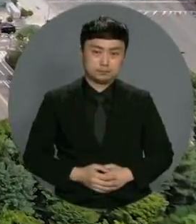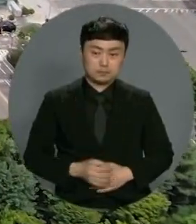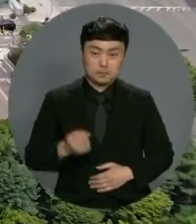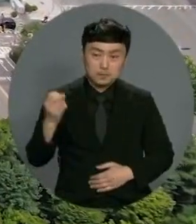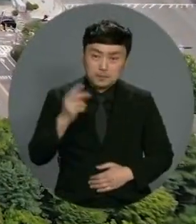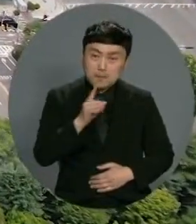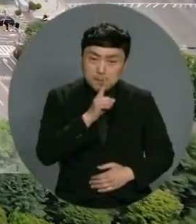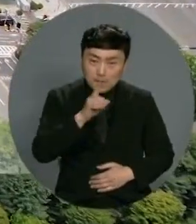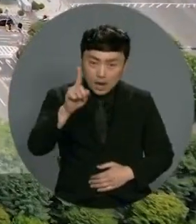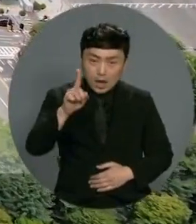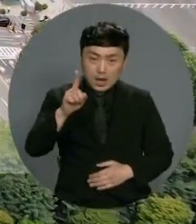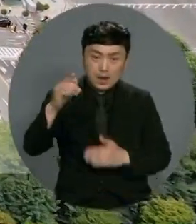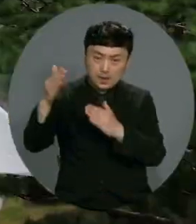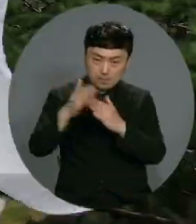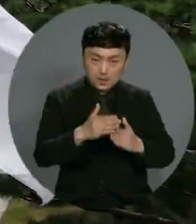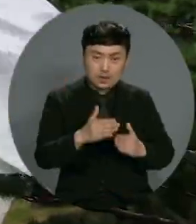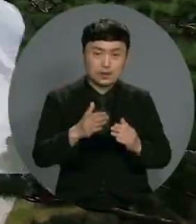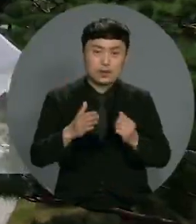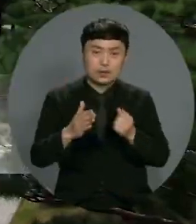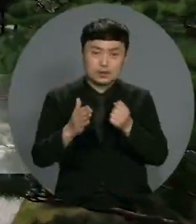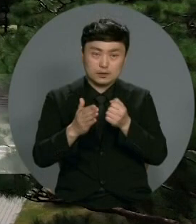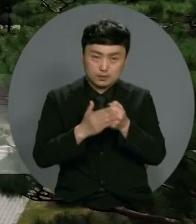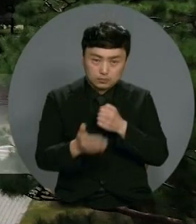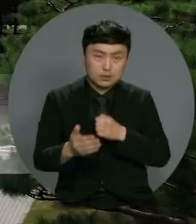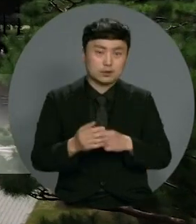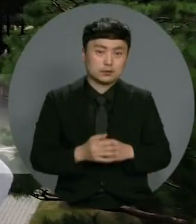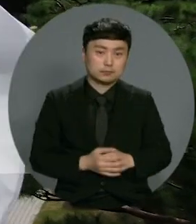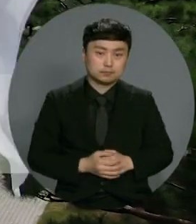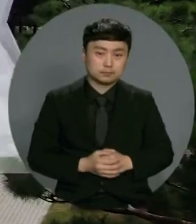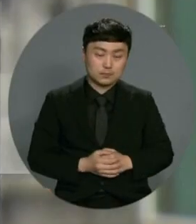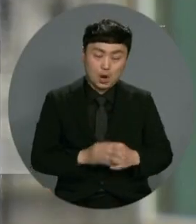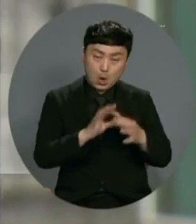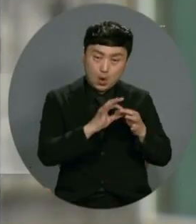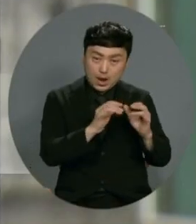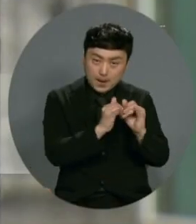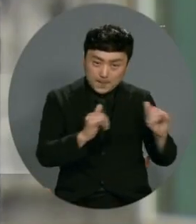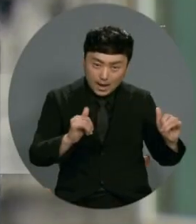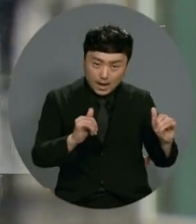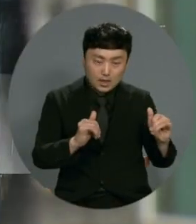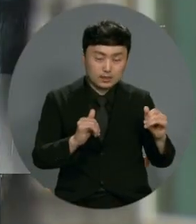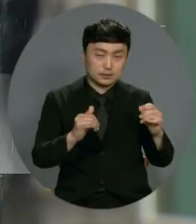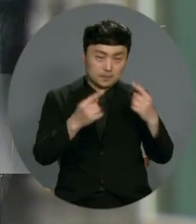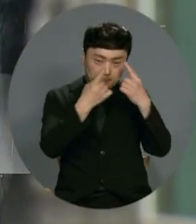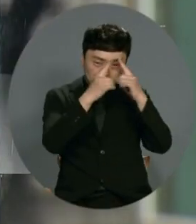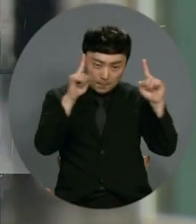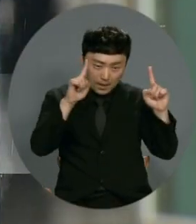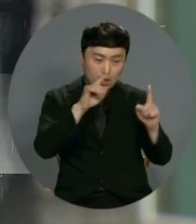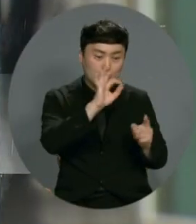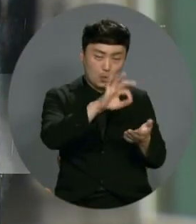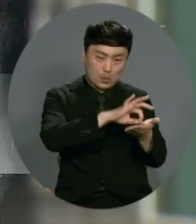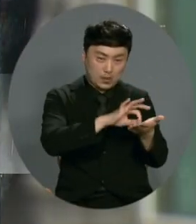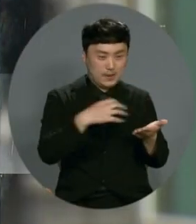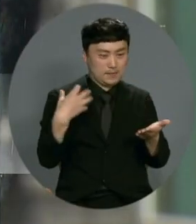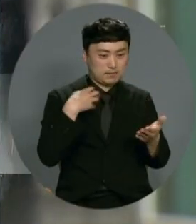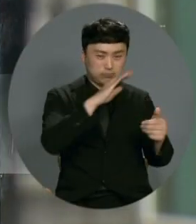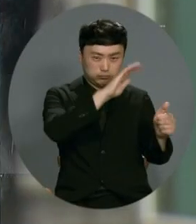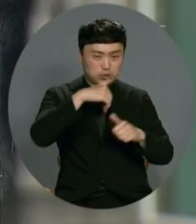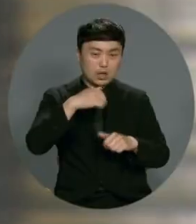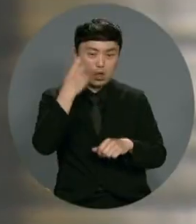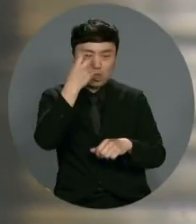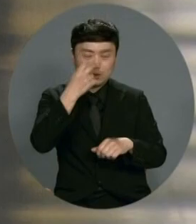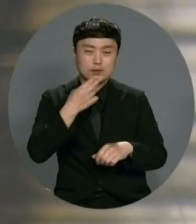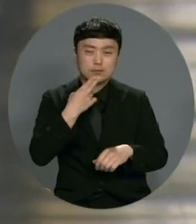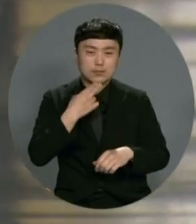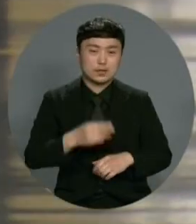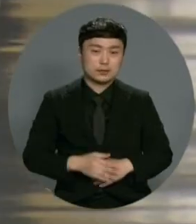재앙고 사건 수리 당일 기각했으니 대구 고검과 마찬가지로 핵심 참고인인 동양대 경리직원을 불러 조사하지도 않았습니다